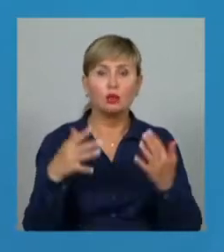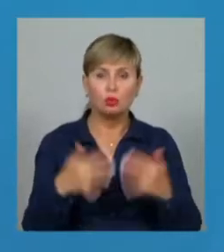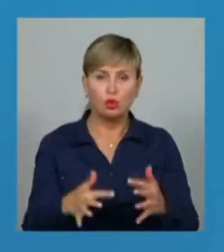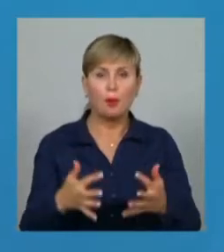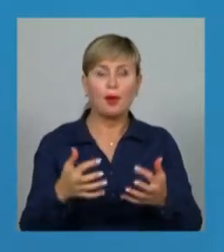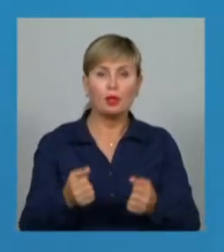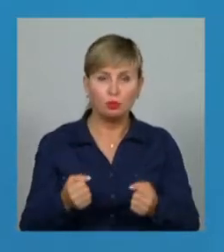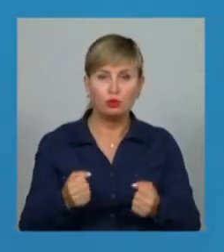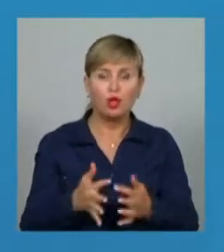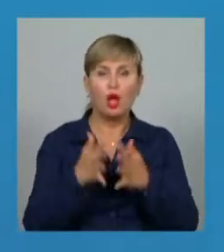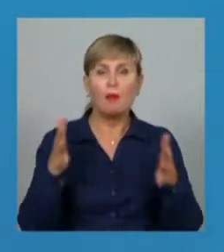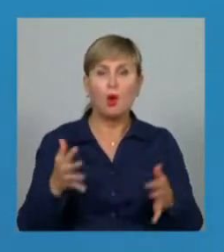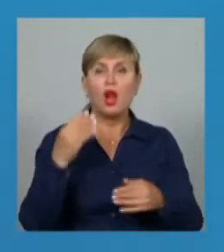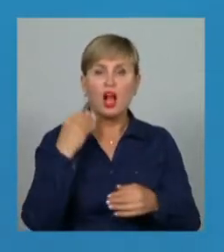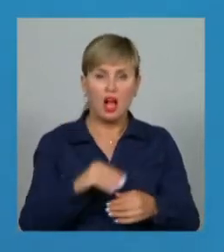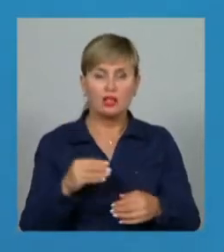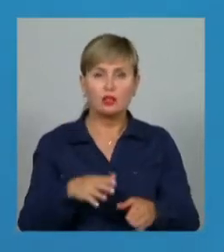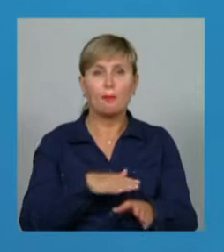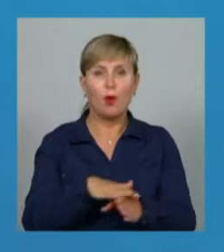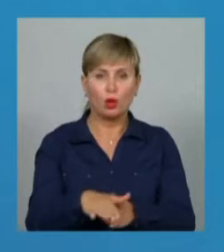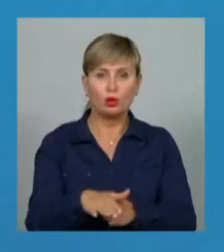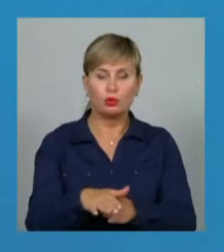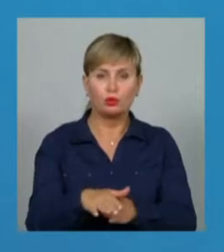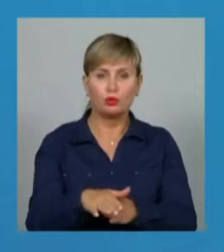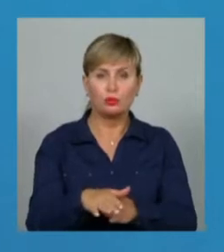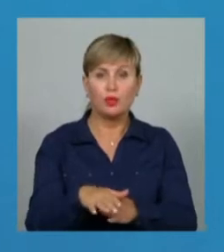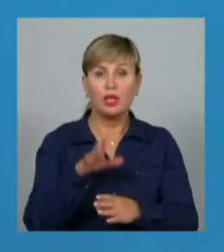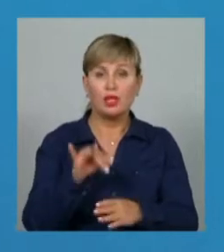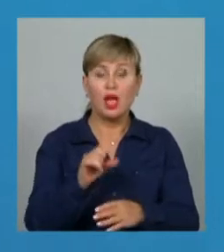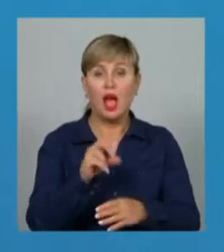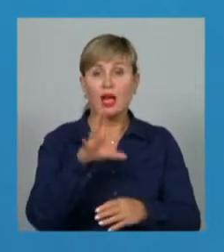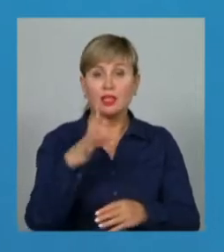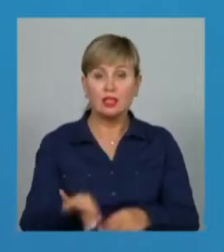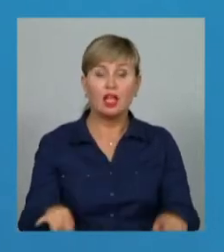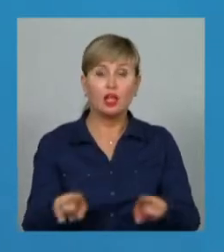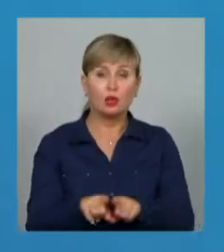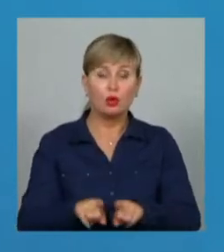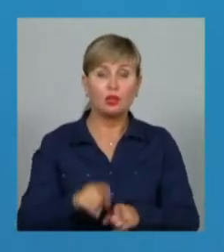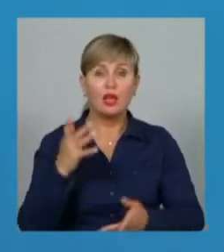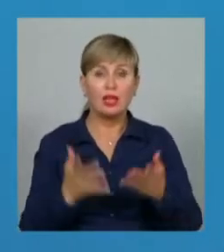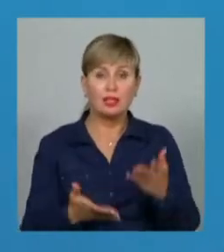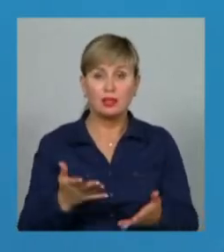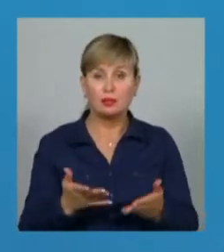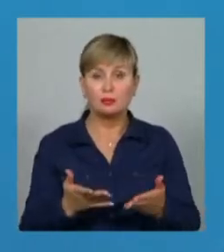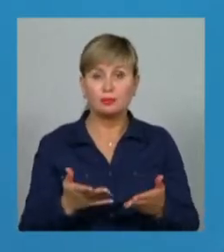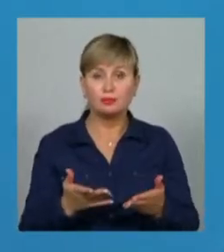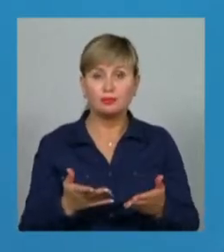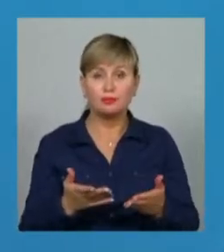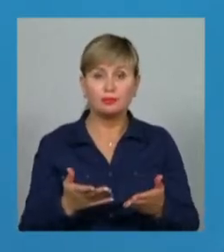получат более качественную, в полном объеме воду. И вот Аксайская тоже, вот там, если сегодня